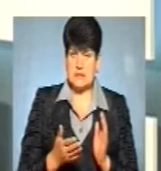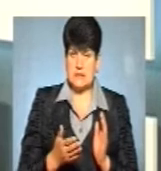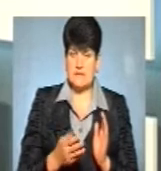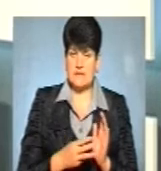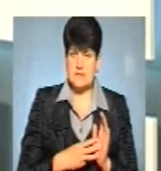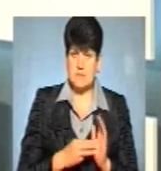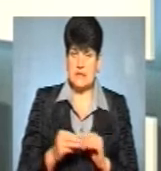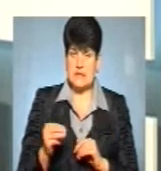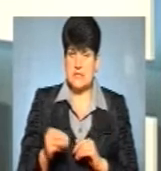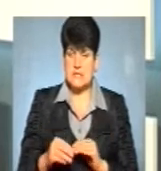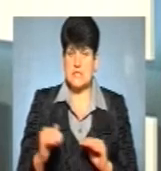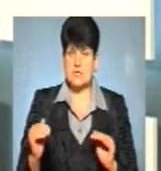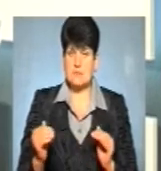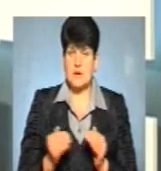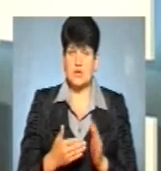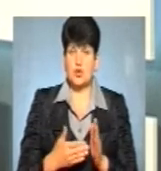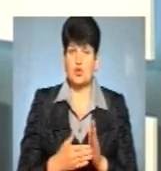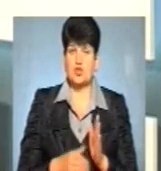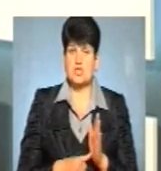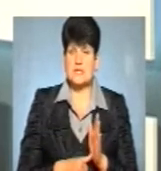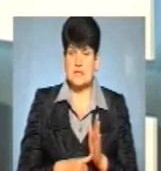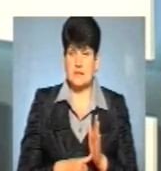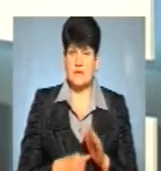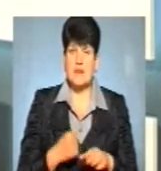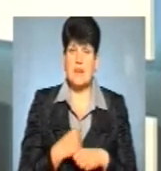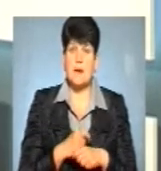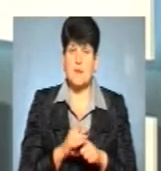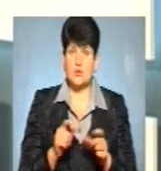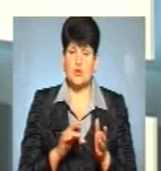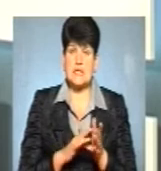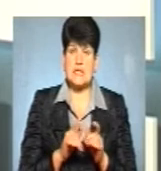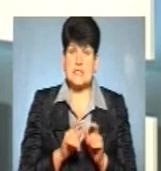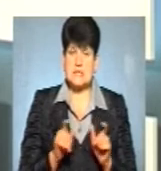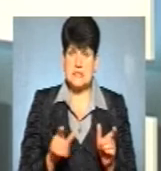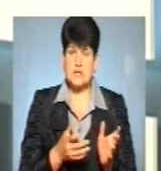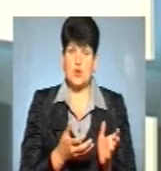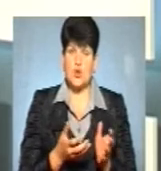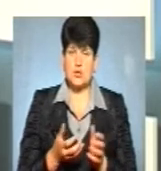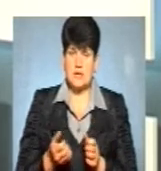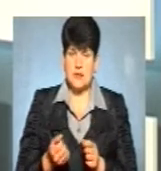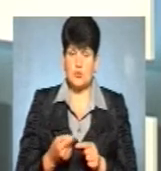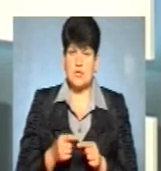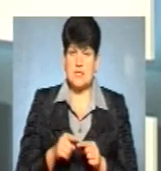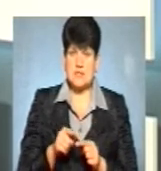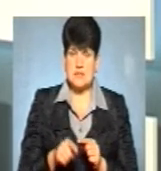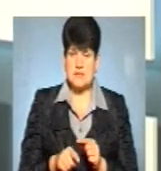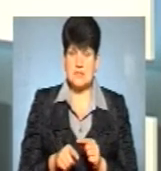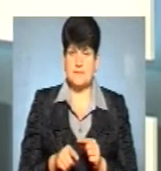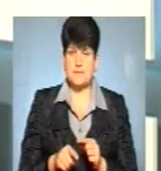78 тисяч, зменшилася до 6. Тобто лабораторний центр отримує ці